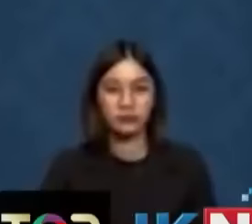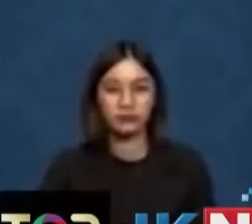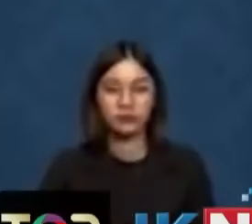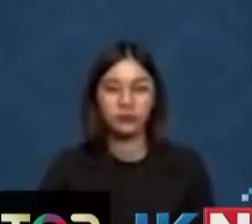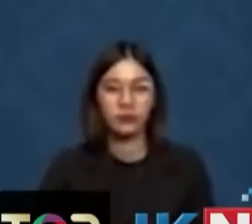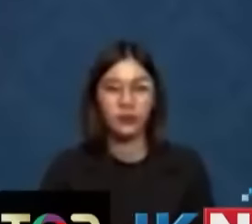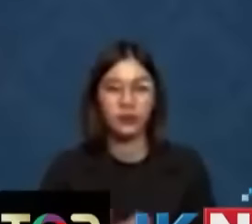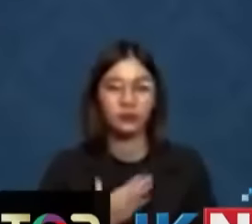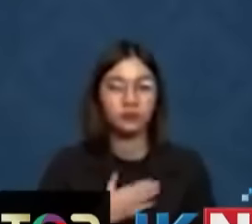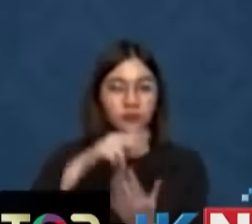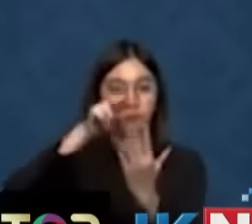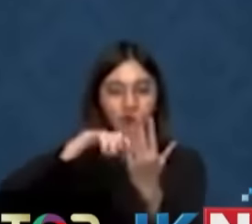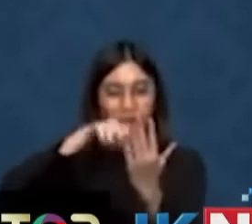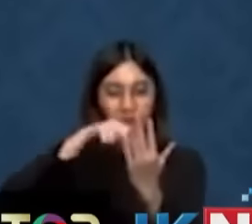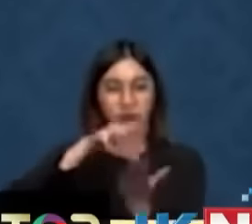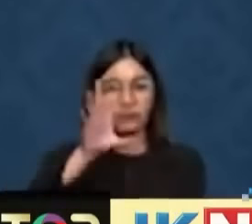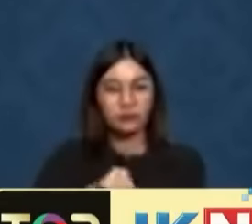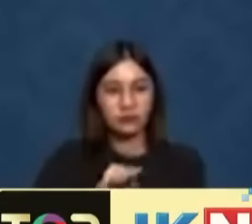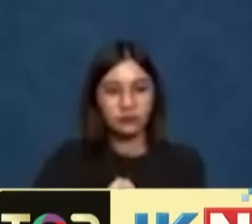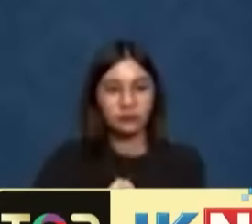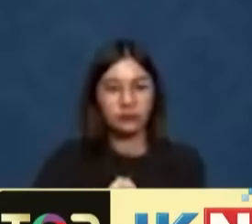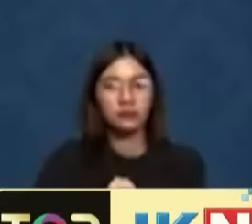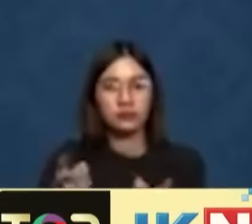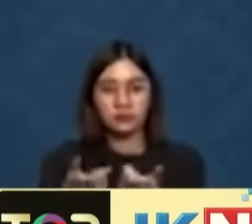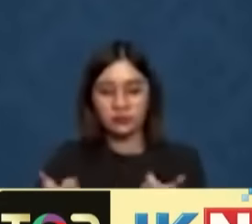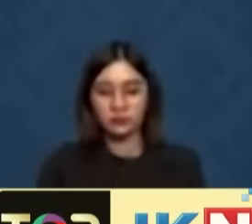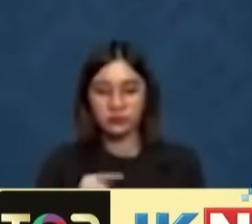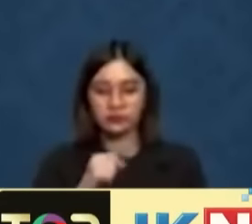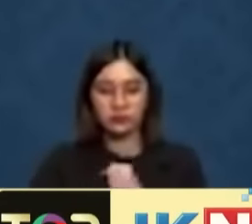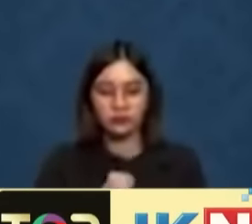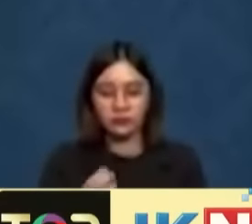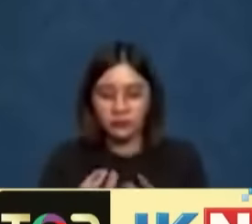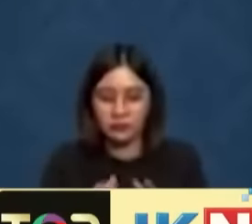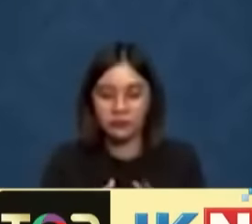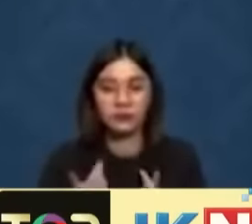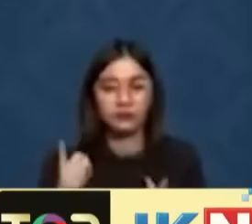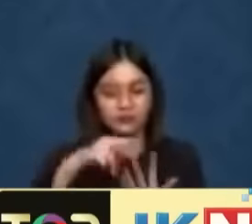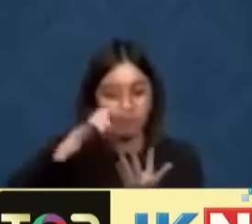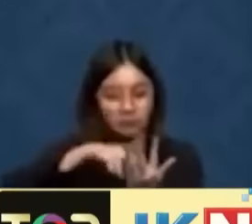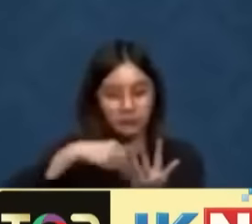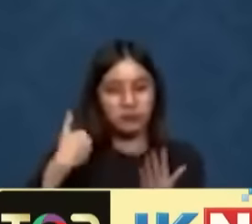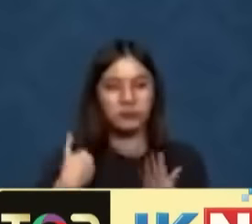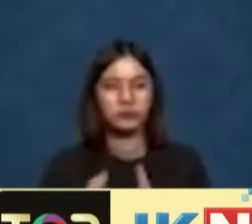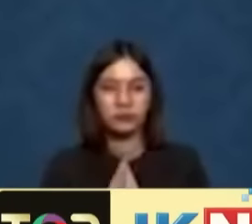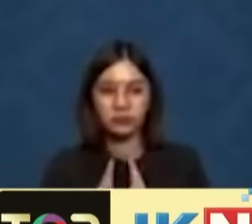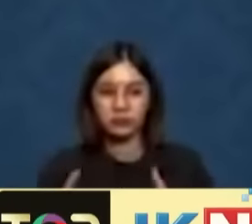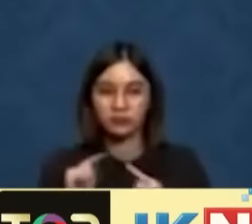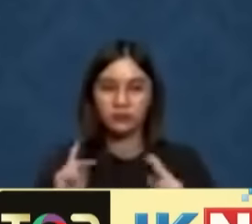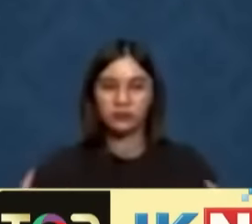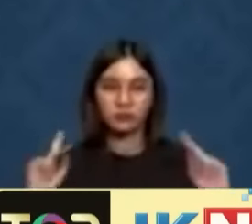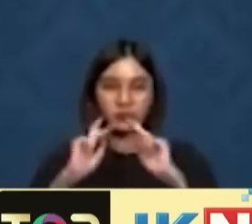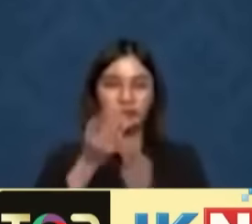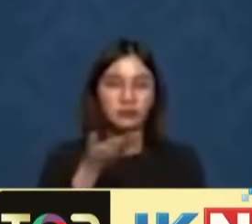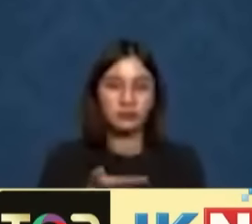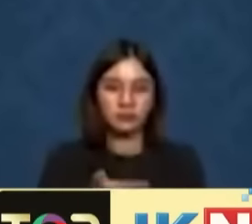สสรวมไทยสร้างชาติฮะก็ได้มีการอภิปรายรายงานข้อมูลประจำปีกระทรวงการคลังแล้วก็ขอบ